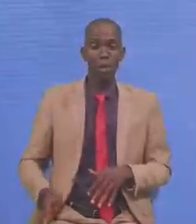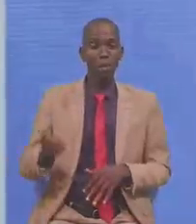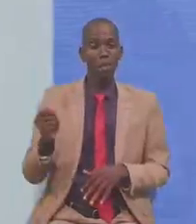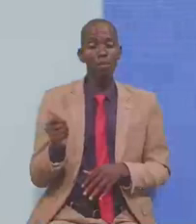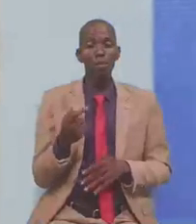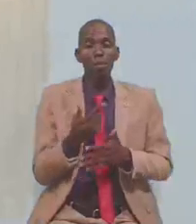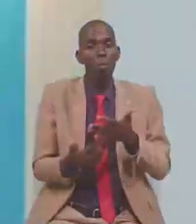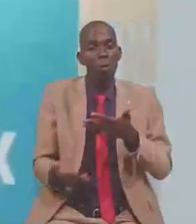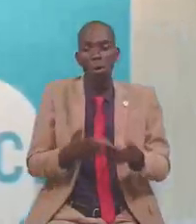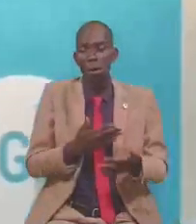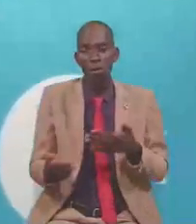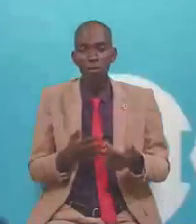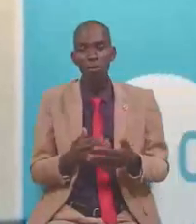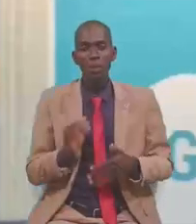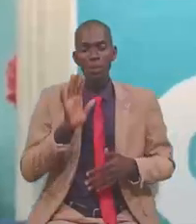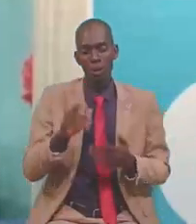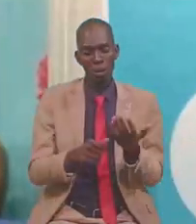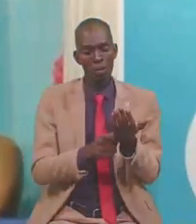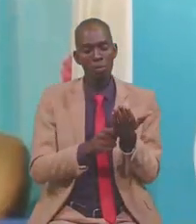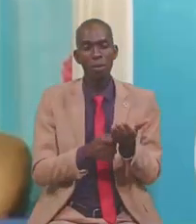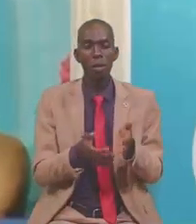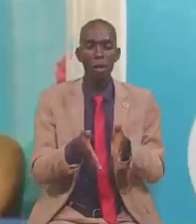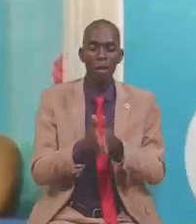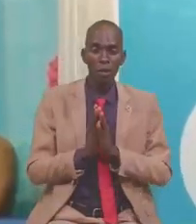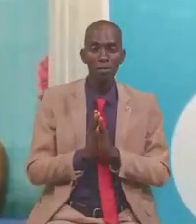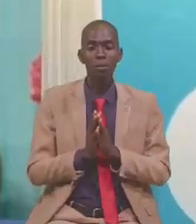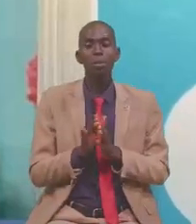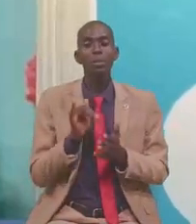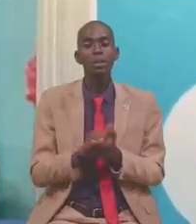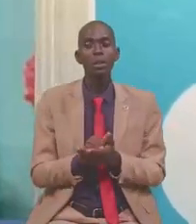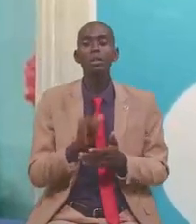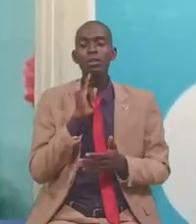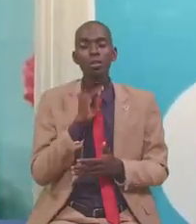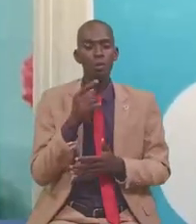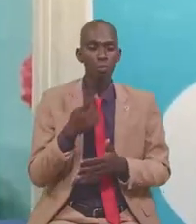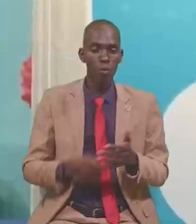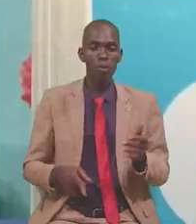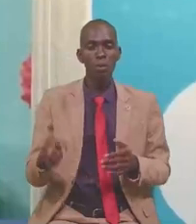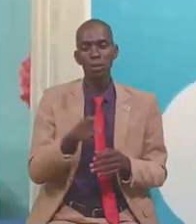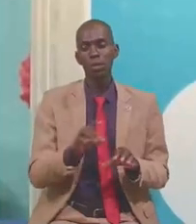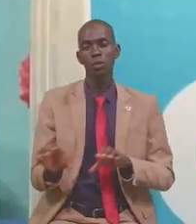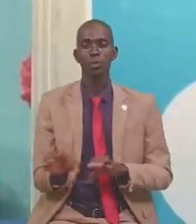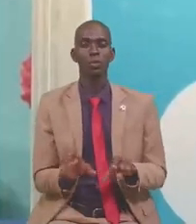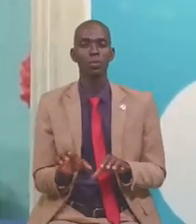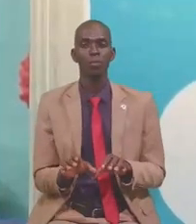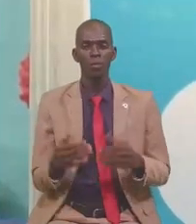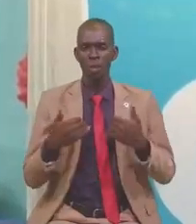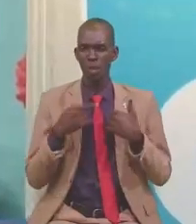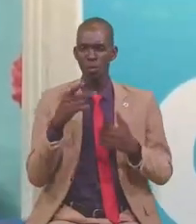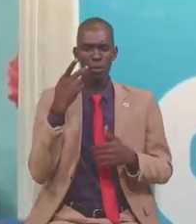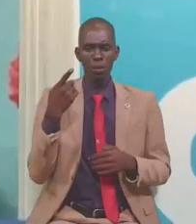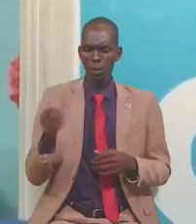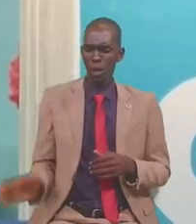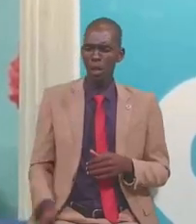quel que soit leur chair, ce que leur chair désire, c'est ce qu'ils font. Est-ce que vous voyez ces chiens dehors